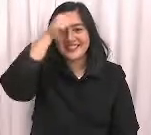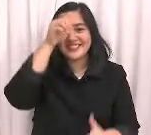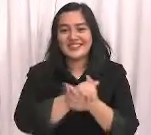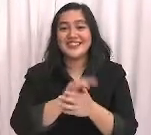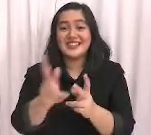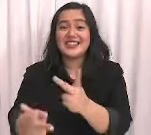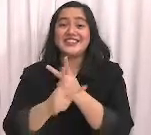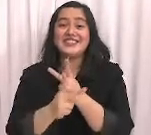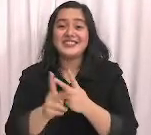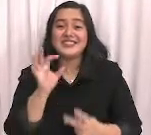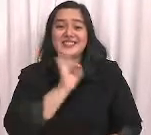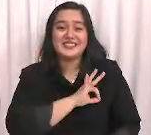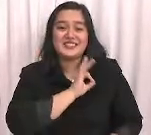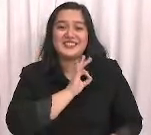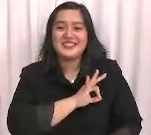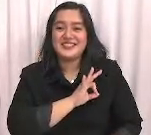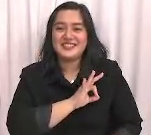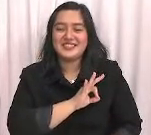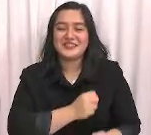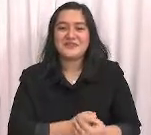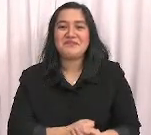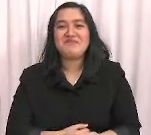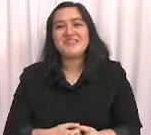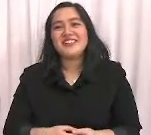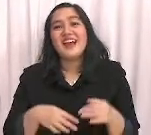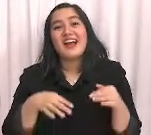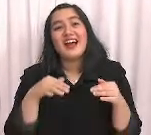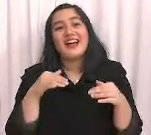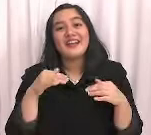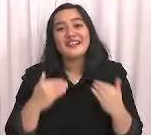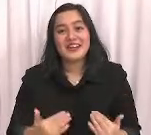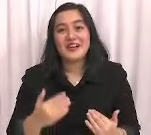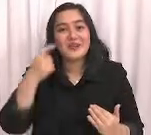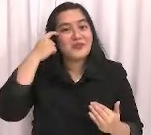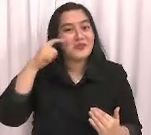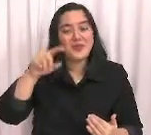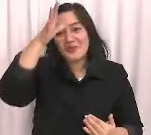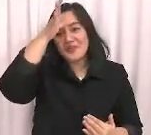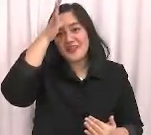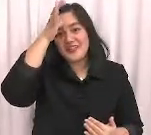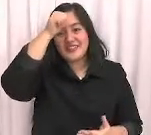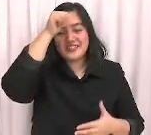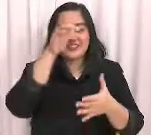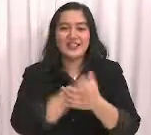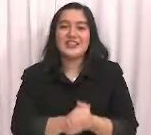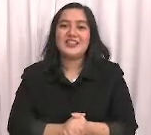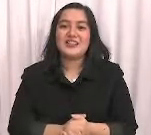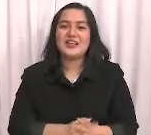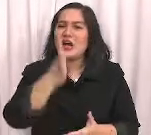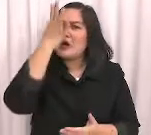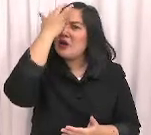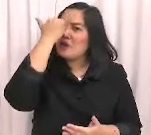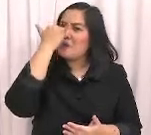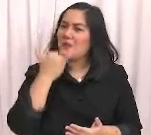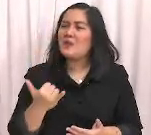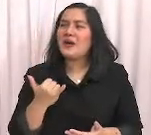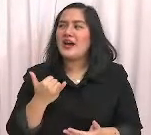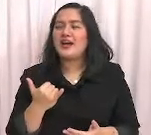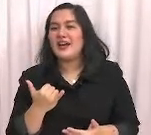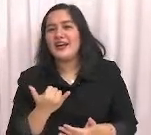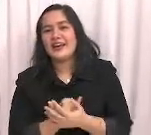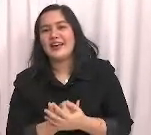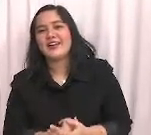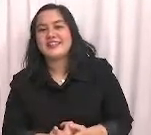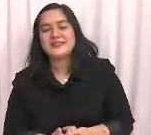nakikinig. Amen ang amen. O ngayon, abangan nyo sa Friday. Sasabihin ko sa inyo kung anong ibig sabihin namang authority ninyo.